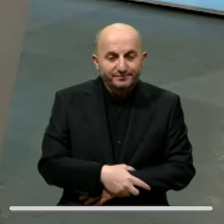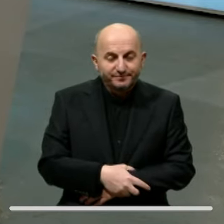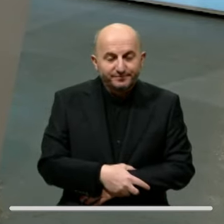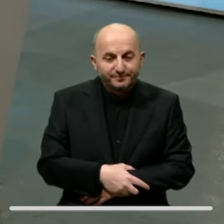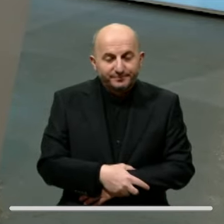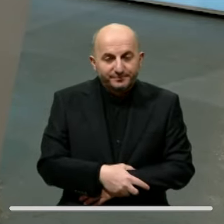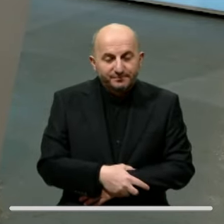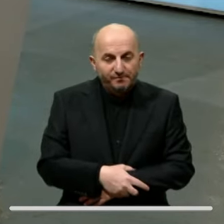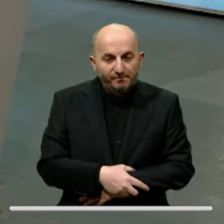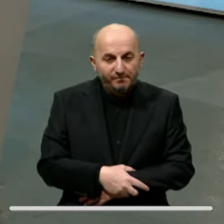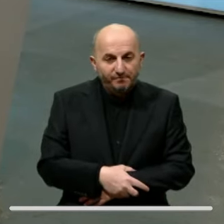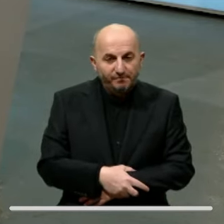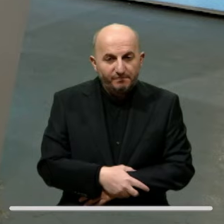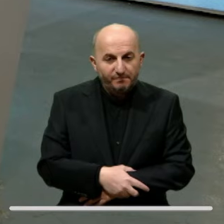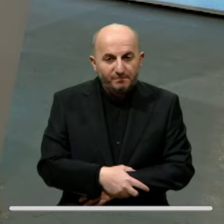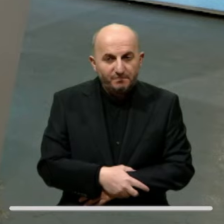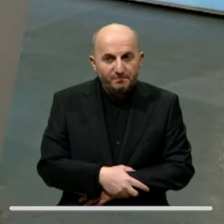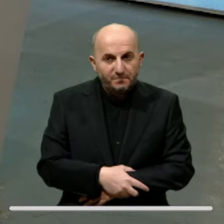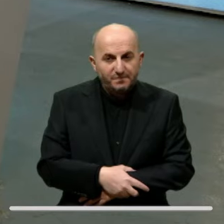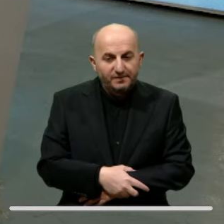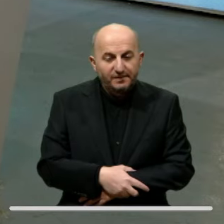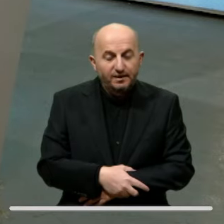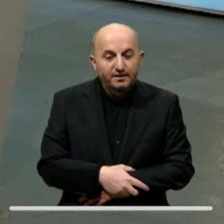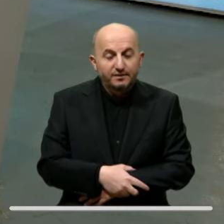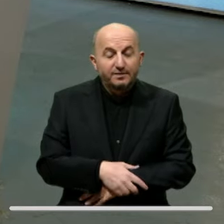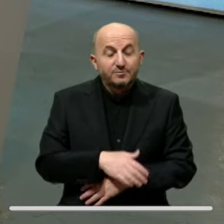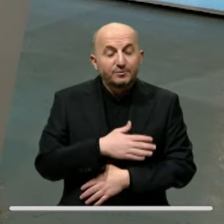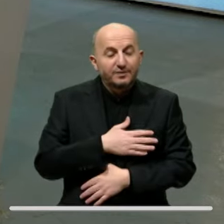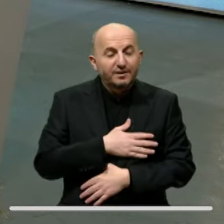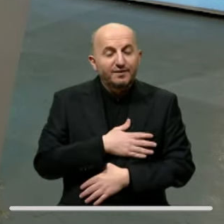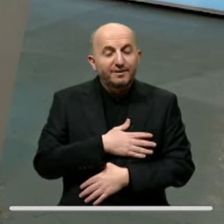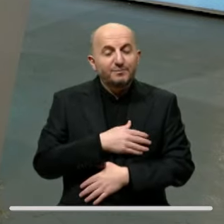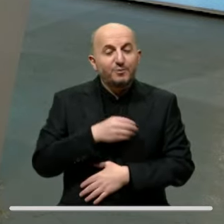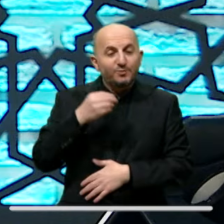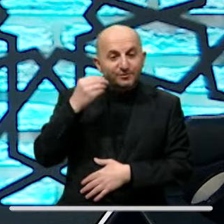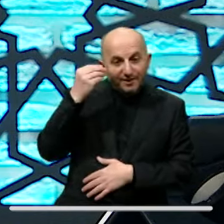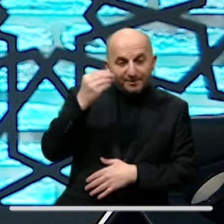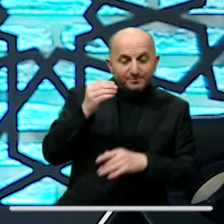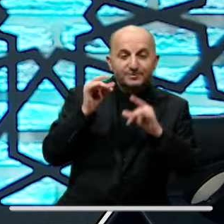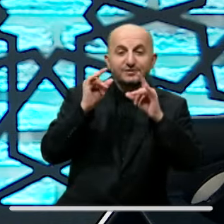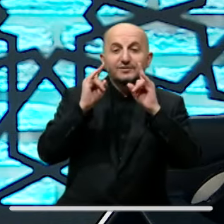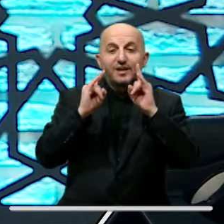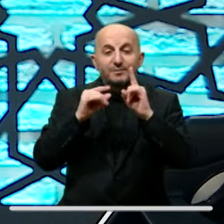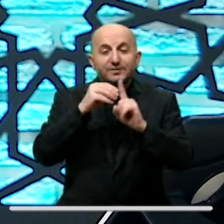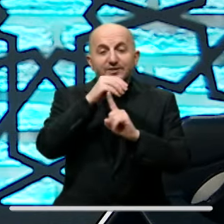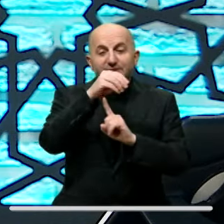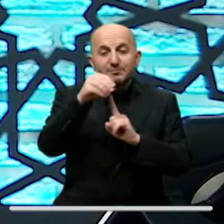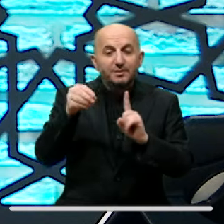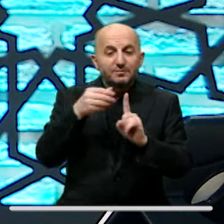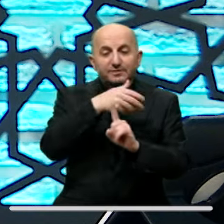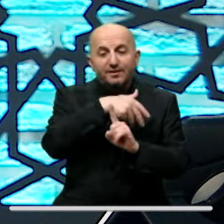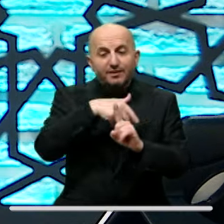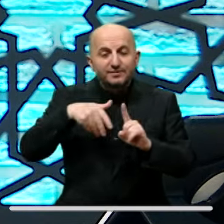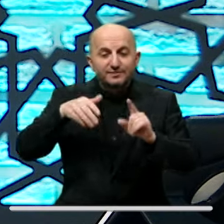var. Hayırlı yayınlar dileklerini bulunmuşlar, sağ olsunlar. Diyor ki muhterem hocam, biz camide bir imamın arkasına namaz